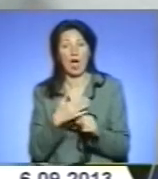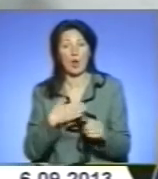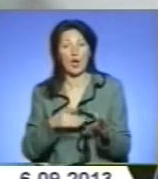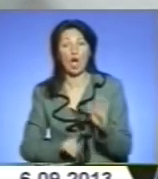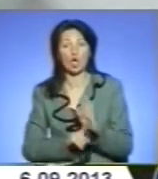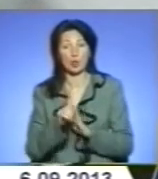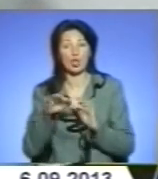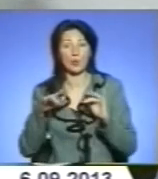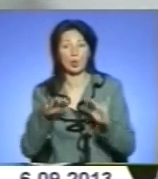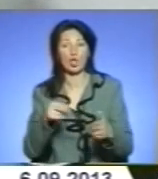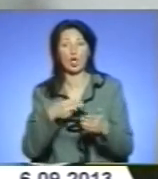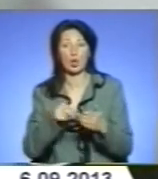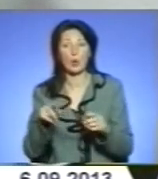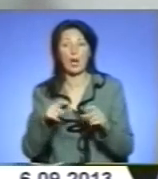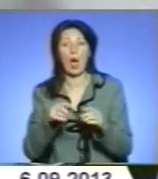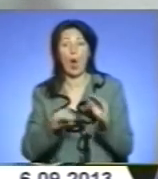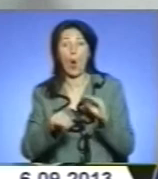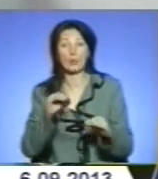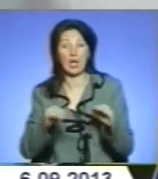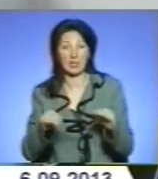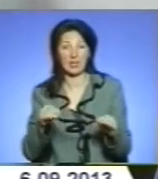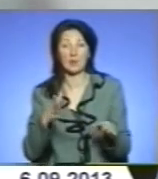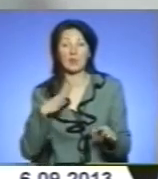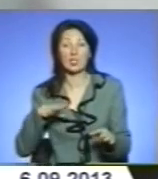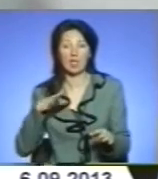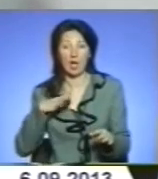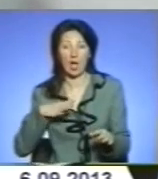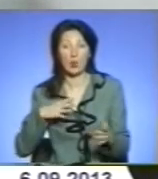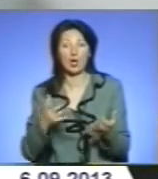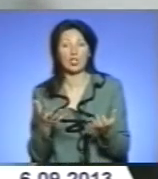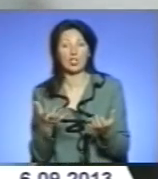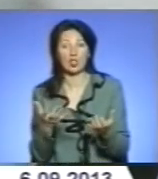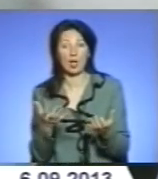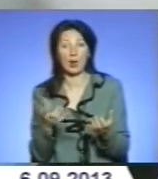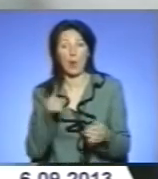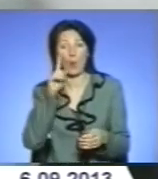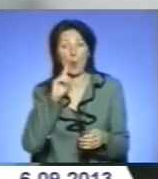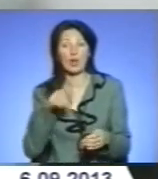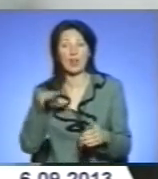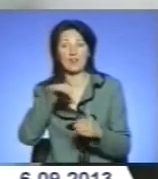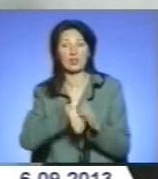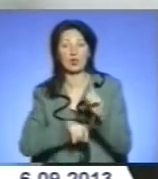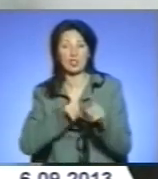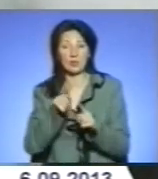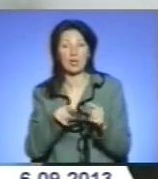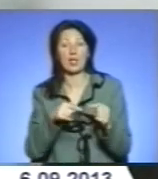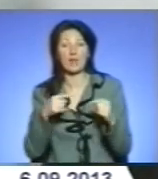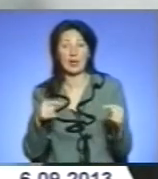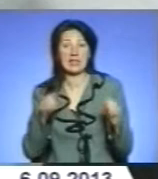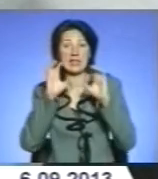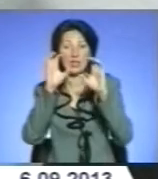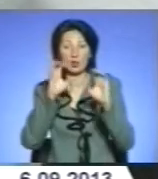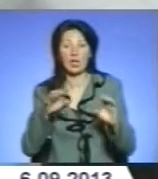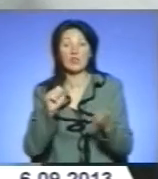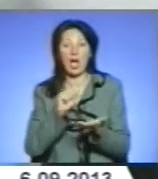розпочали процедуру закупівель обладнання, але ми чекаємо ще, допоки внесуть зміни в певні законодавчі акти, для того, щоб ми